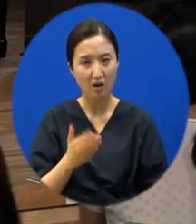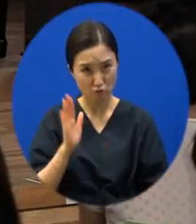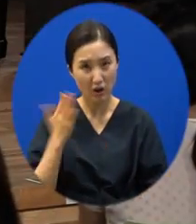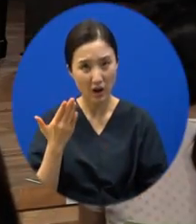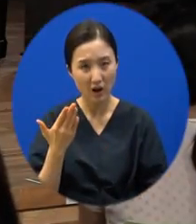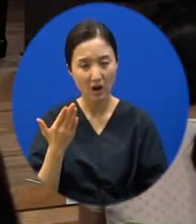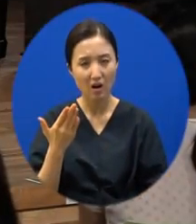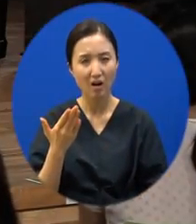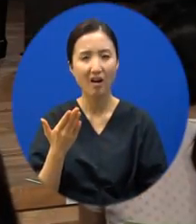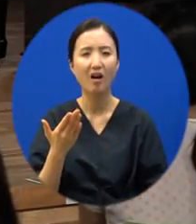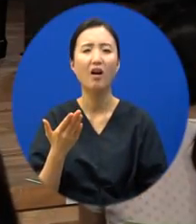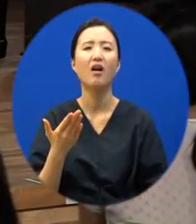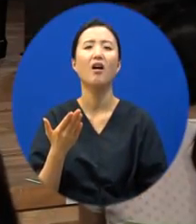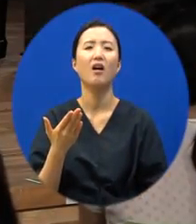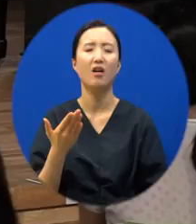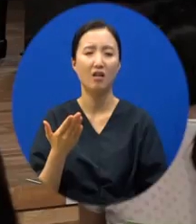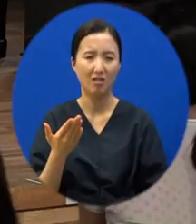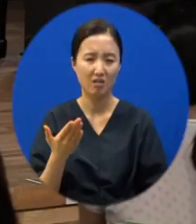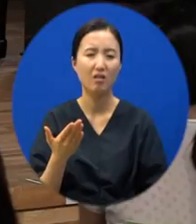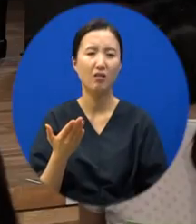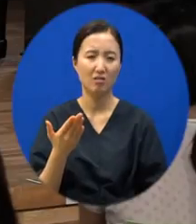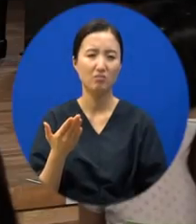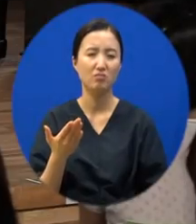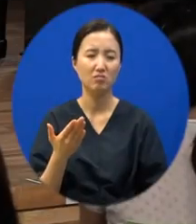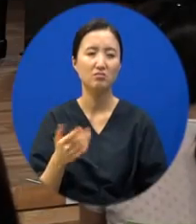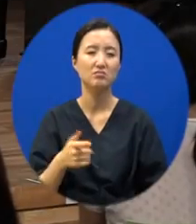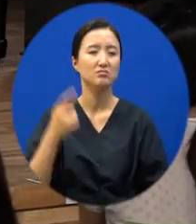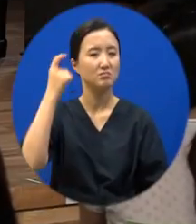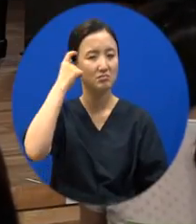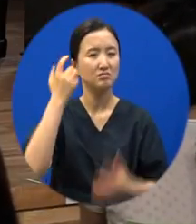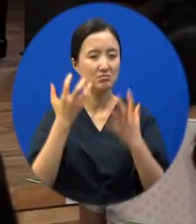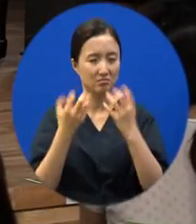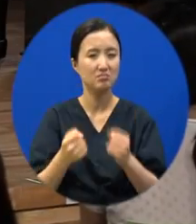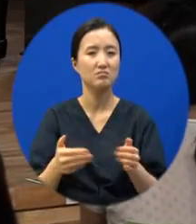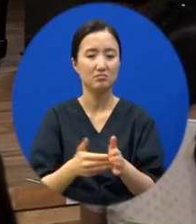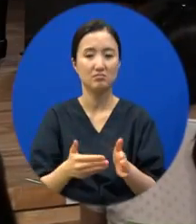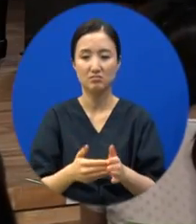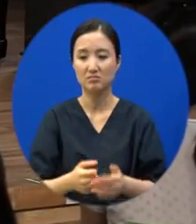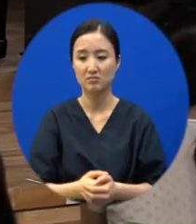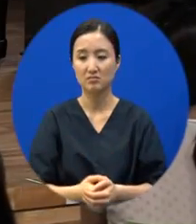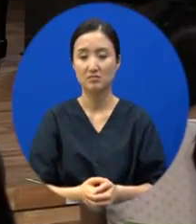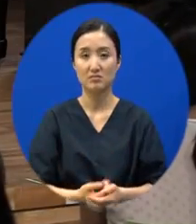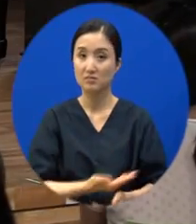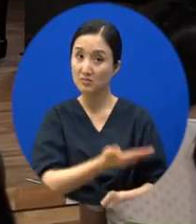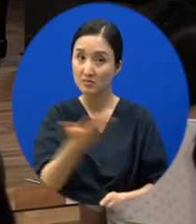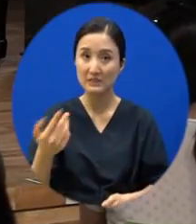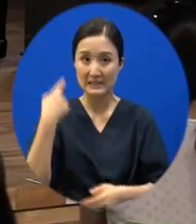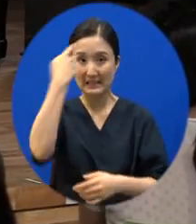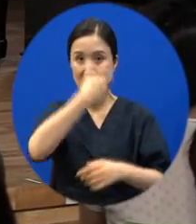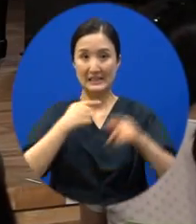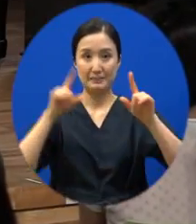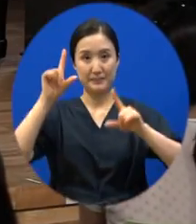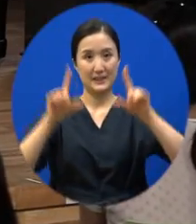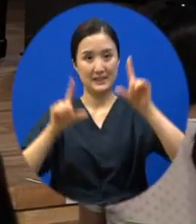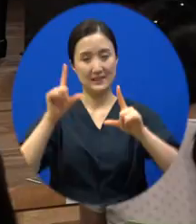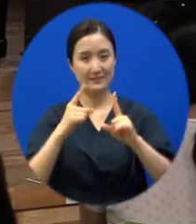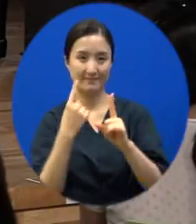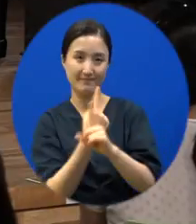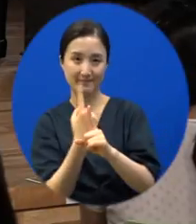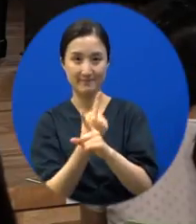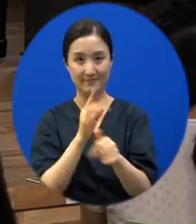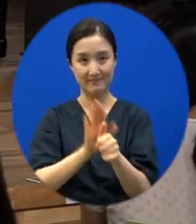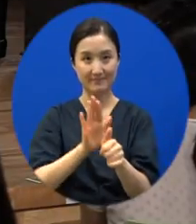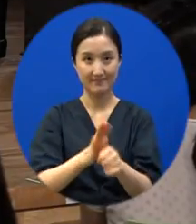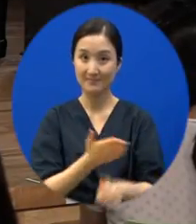일이 퍼스널 이미지 컨설팅 일을 하고 있습니다. 이미지 컨설팅 들어보셨나요? 네.